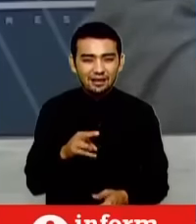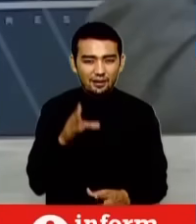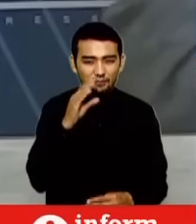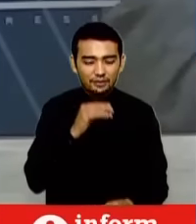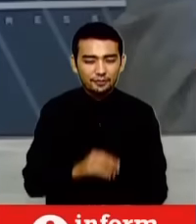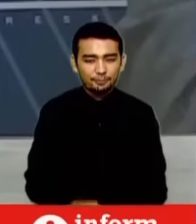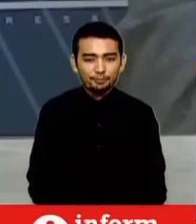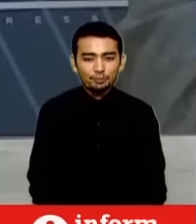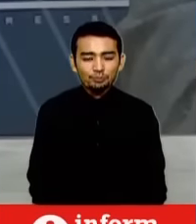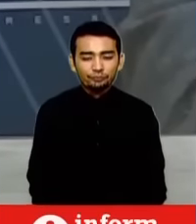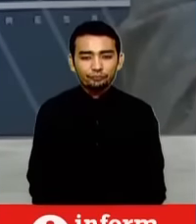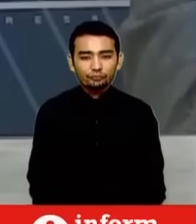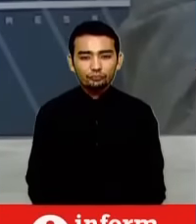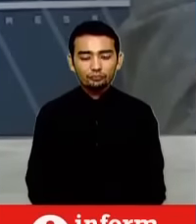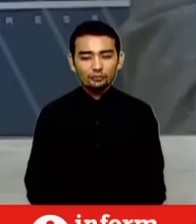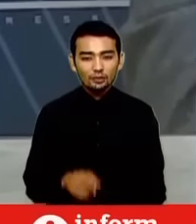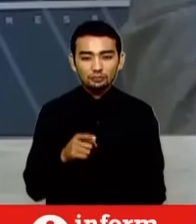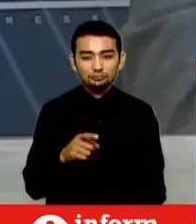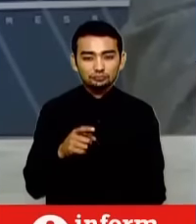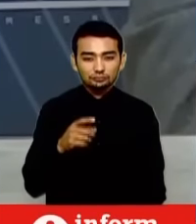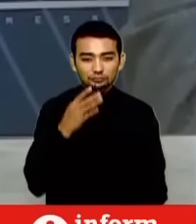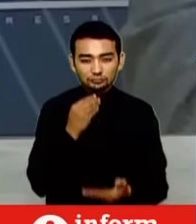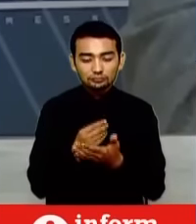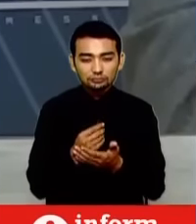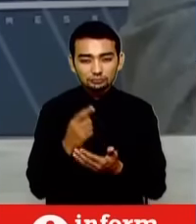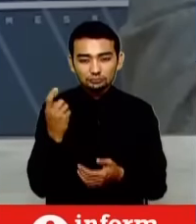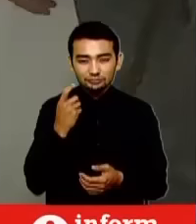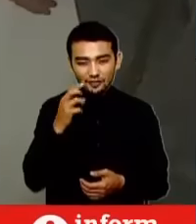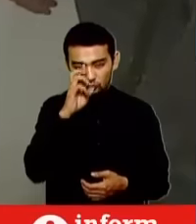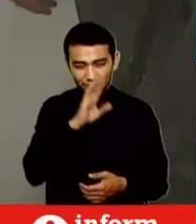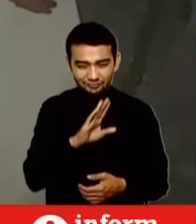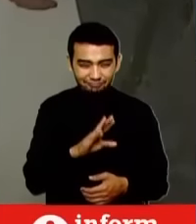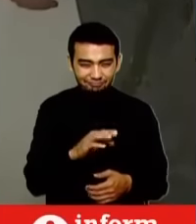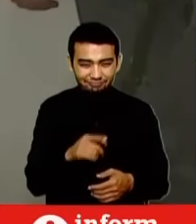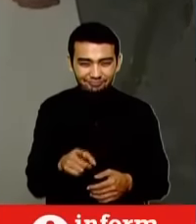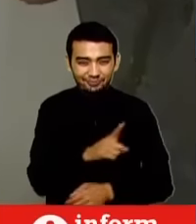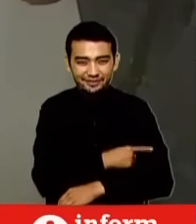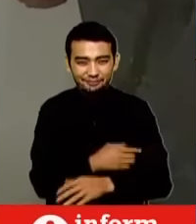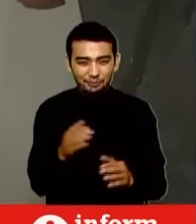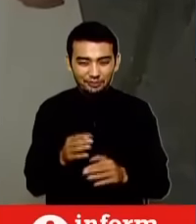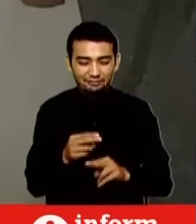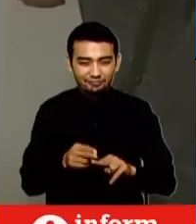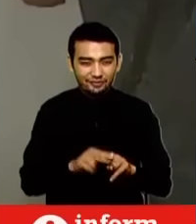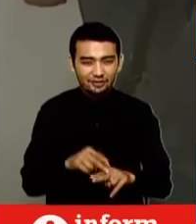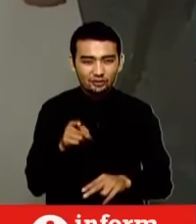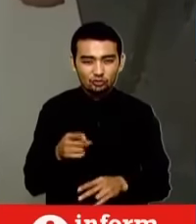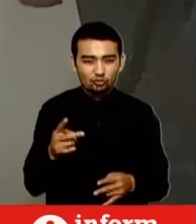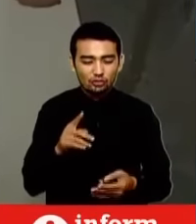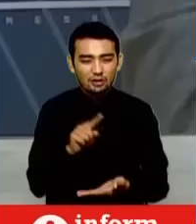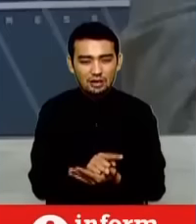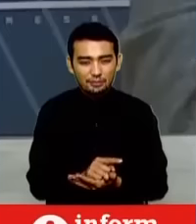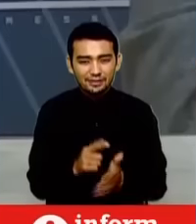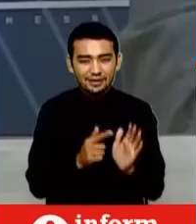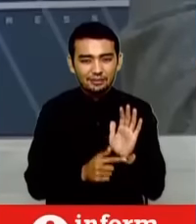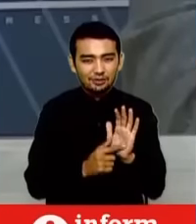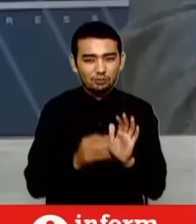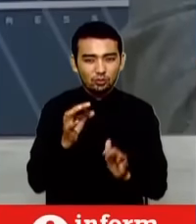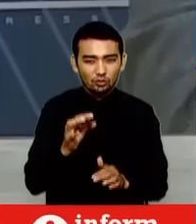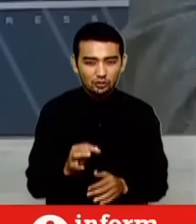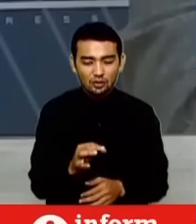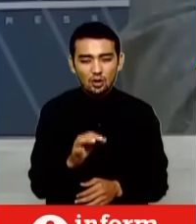находится в городе, у него частная организация, он поставкам не может взять кардиолога, ревматолога. Тем не менее, его обязуют 70% частных